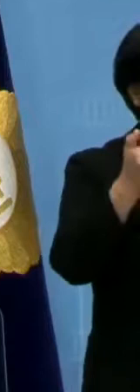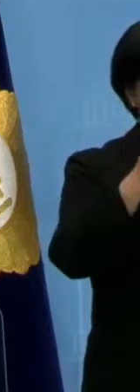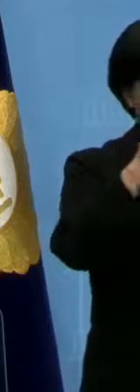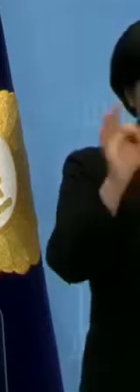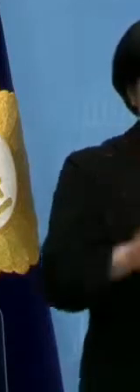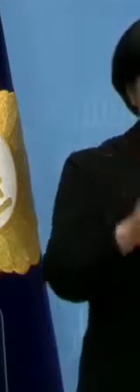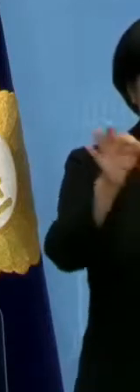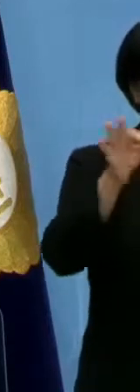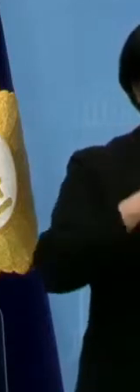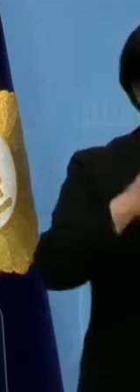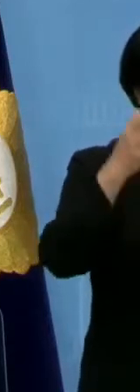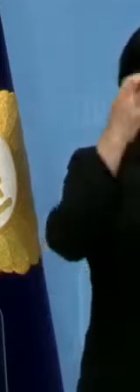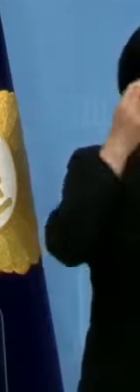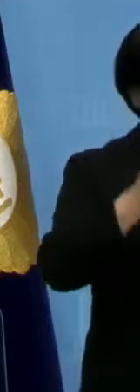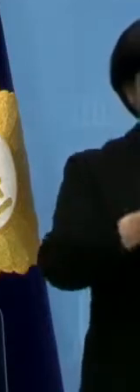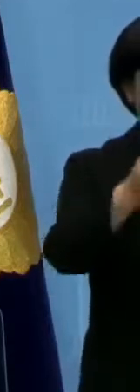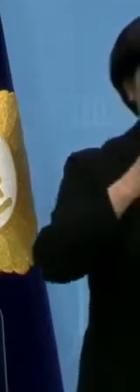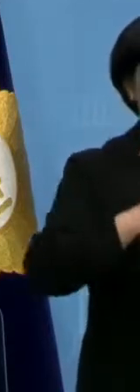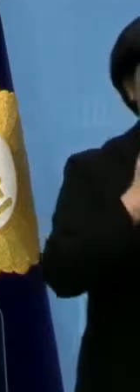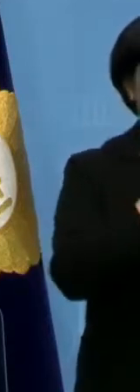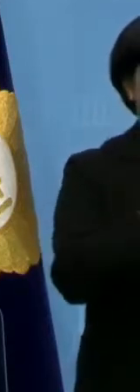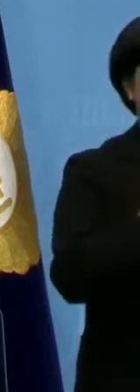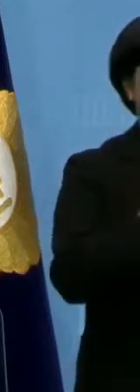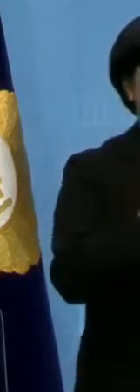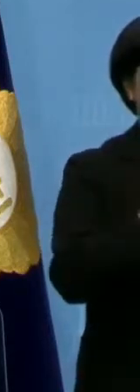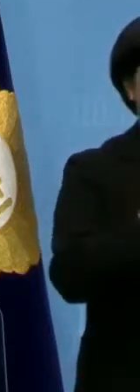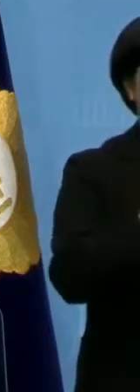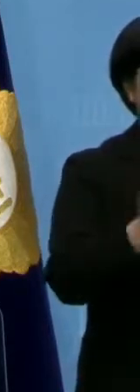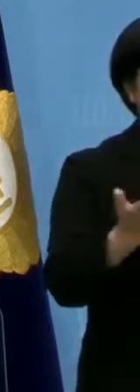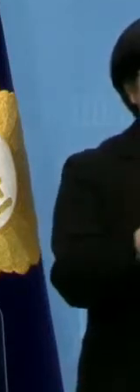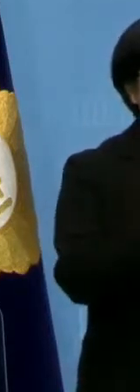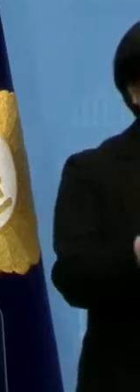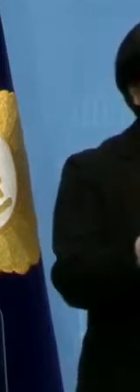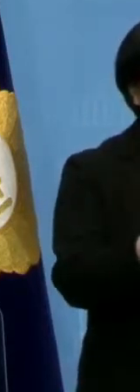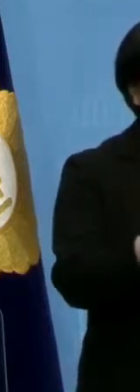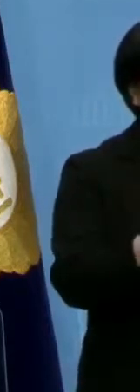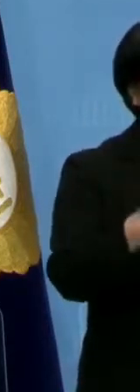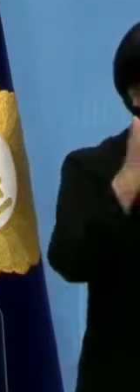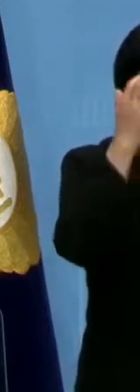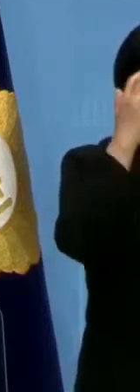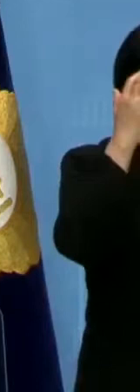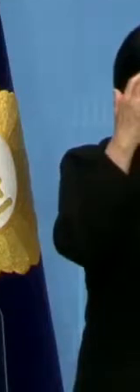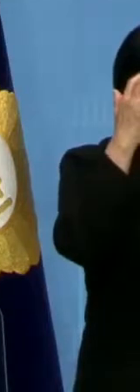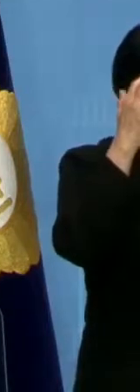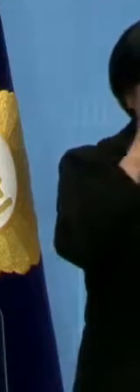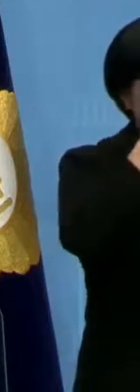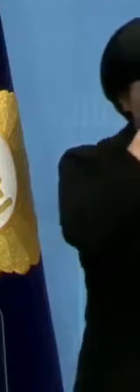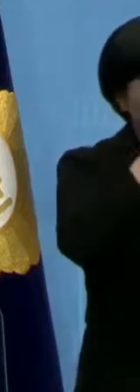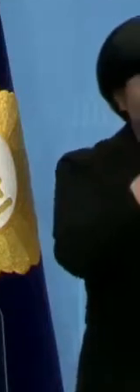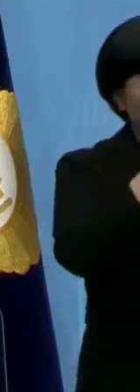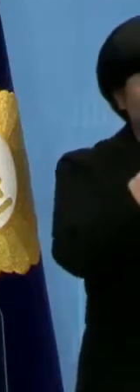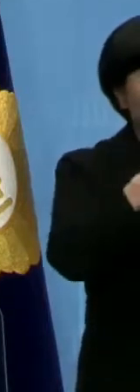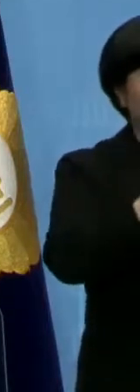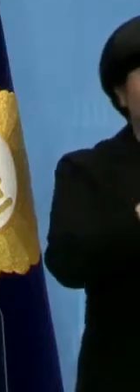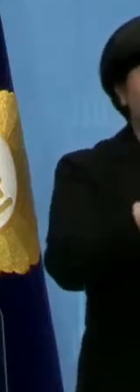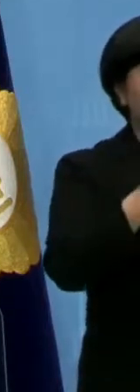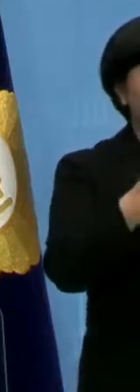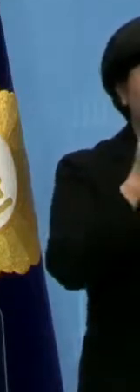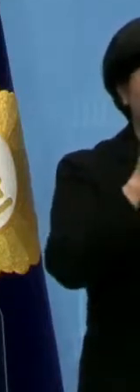고통 분담에 동참하고 있습니다. 노동자들의 고통은 눈에 보이는 것이 다가